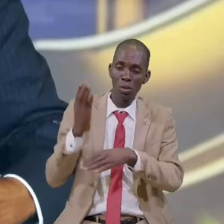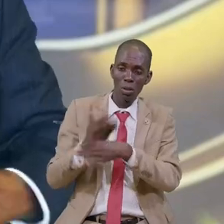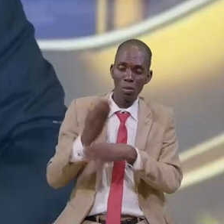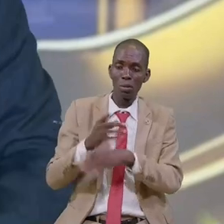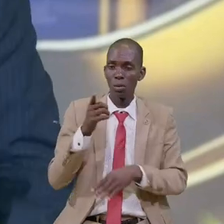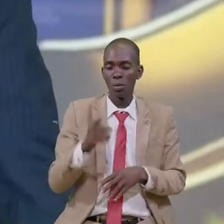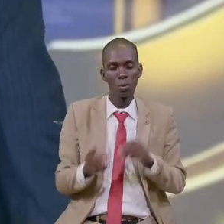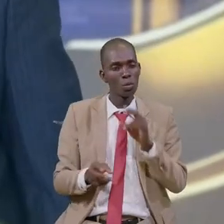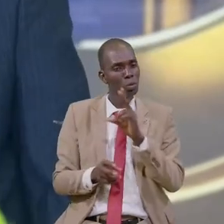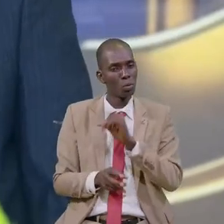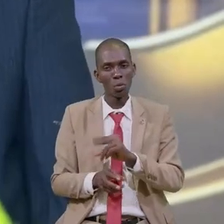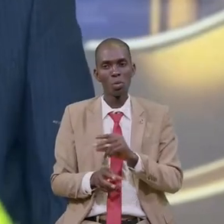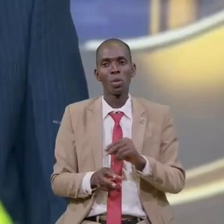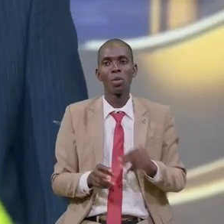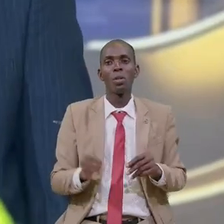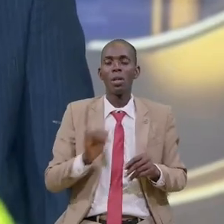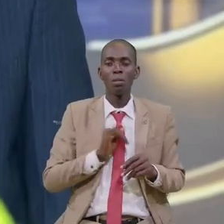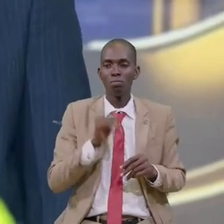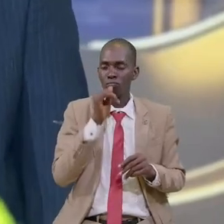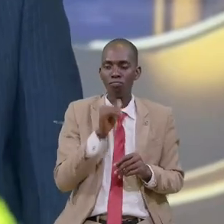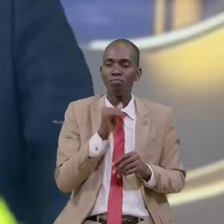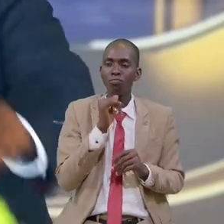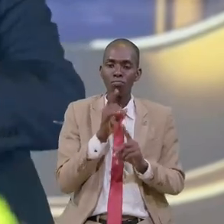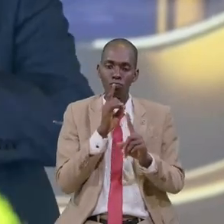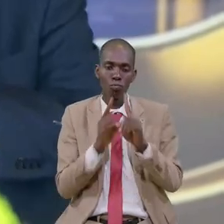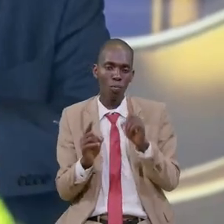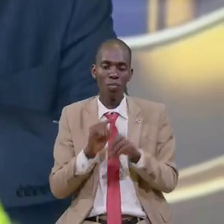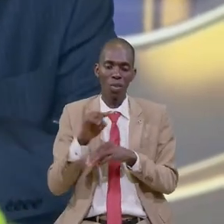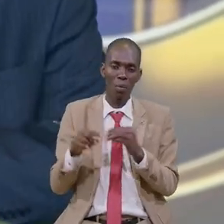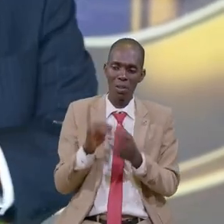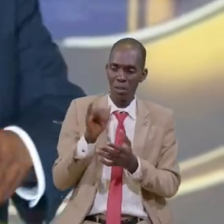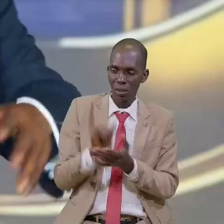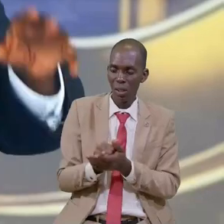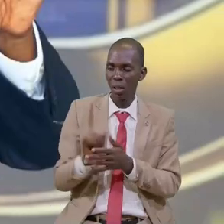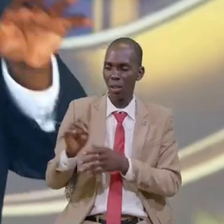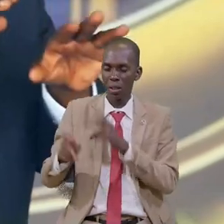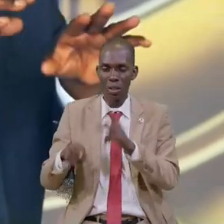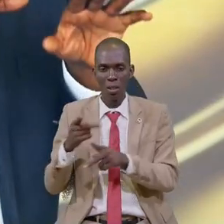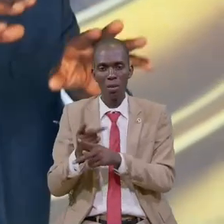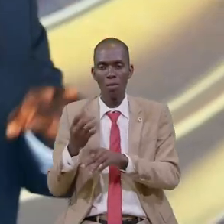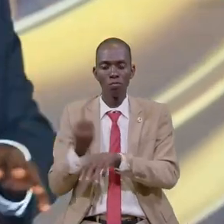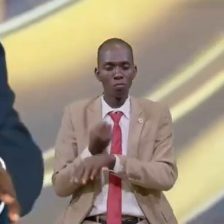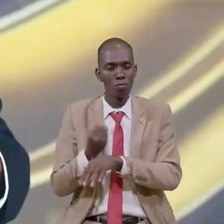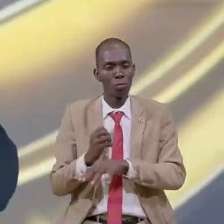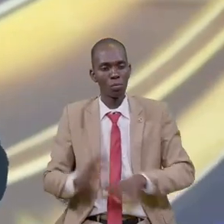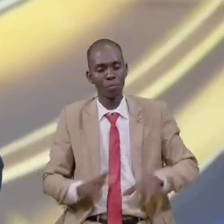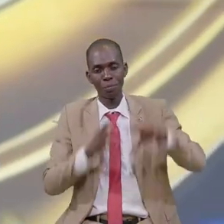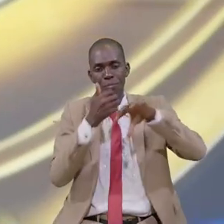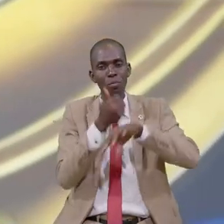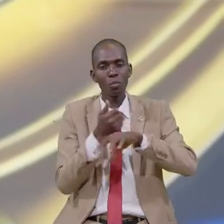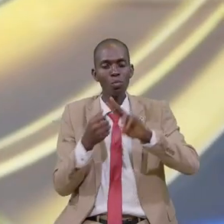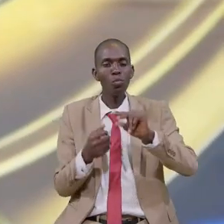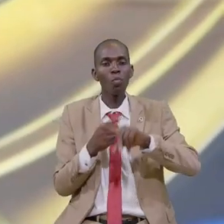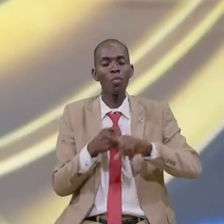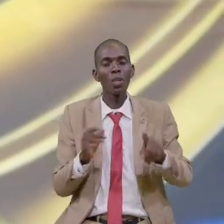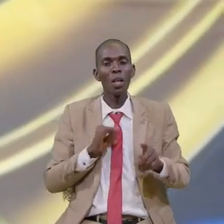ton pays sans cette montagne, sans être confronté à cette montagne. C'est la montagne qui est devant toi.